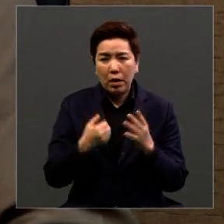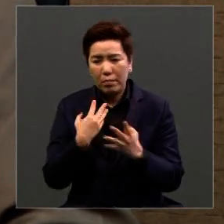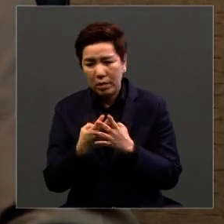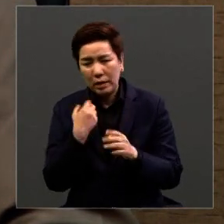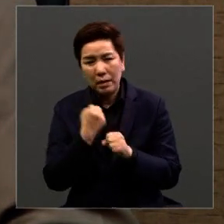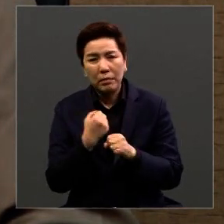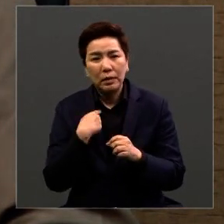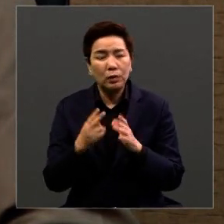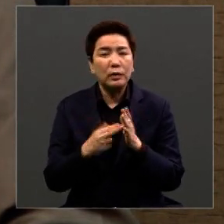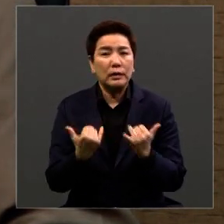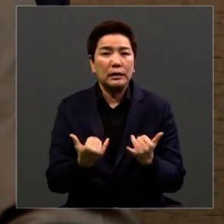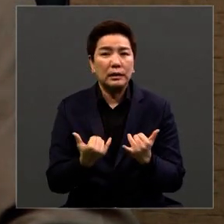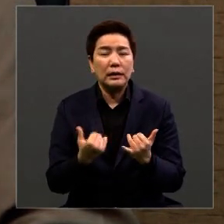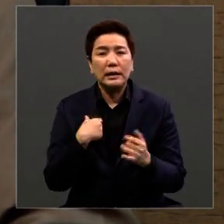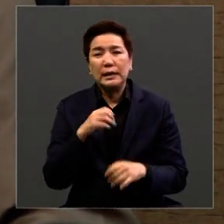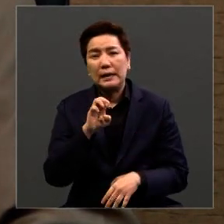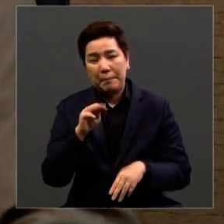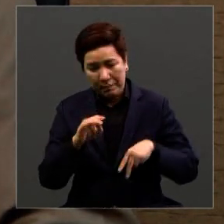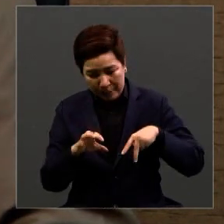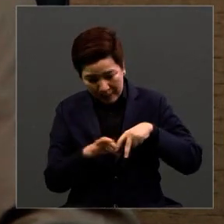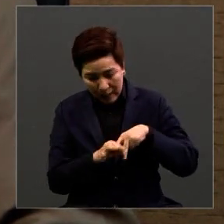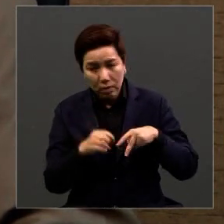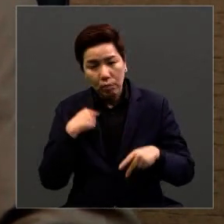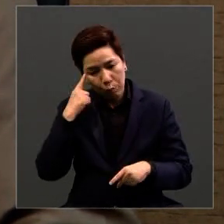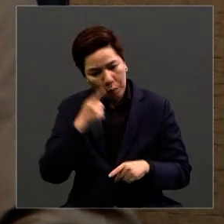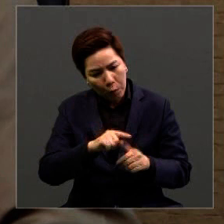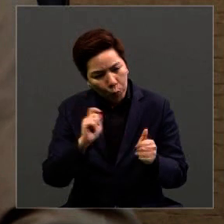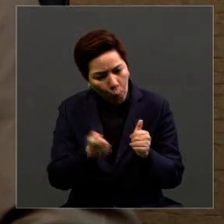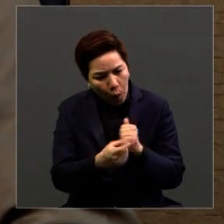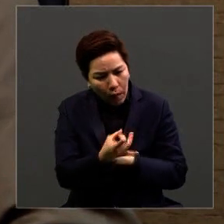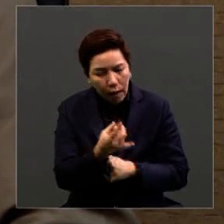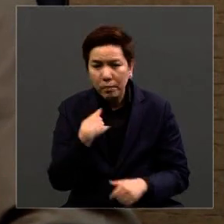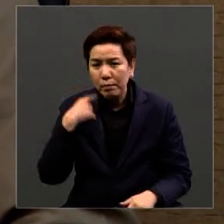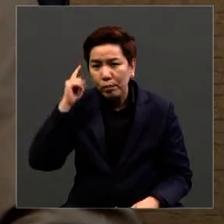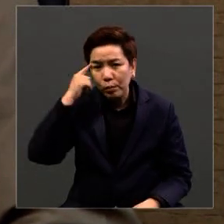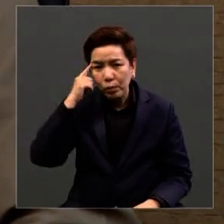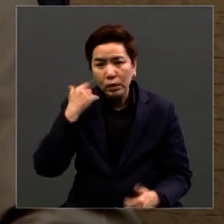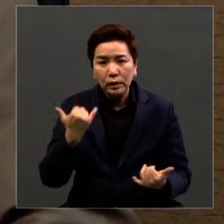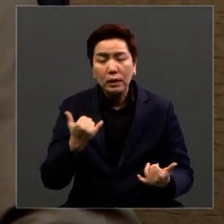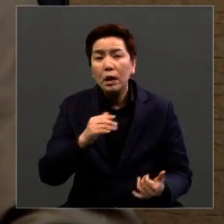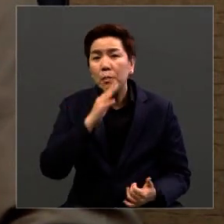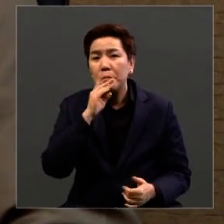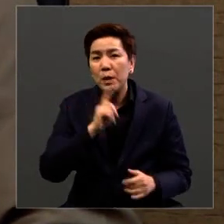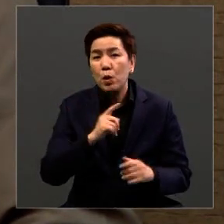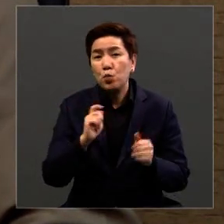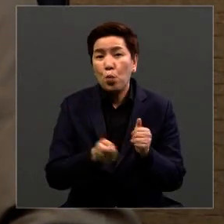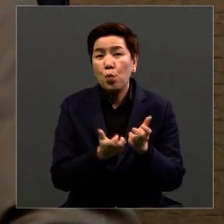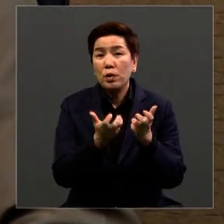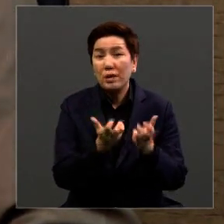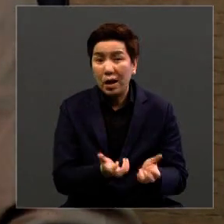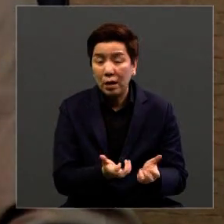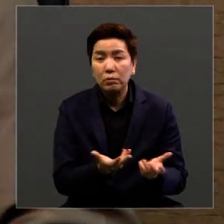ไรเอ็มวิ่งเลยเนี่ยเราก็ไม่รู้ว่าโทษที่เขาโดนเนี่ยมันคืออะไรสมมติว่าเป็นโทษหนักขึ้นมาอย่างเงี้